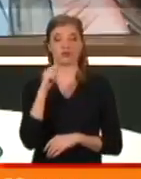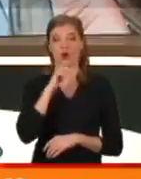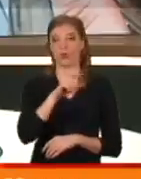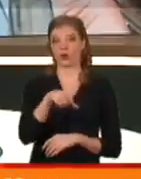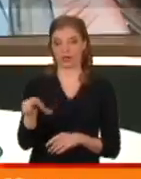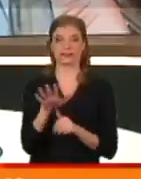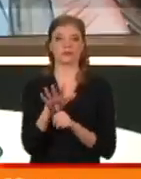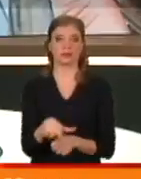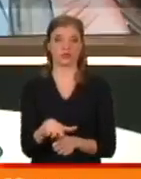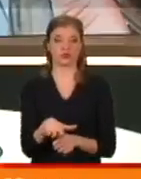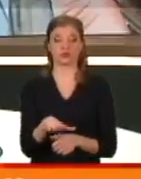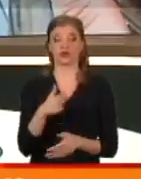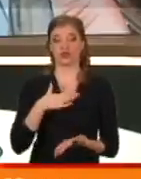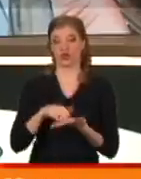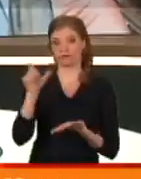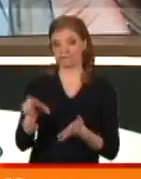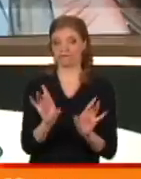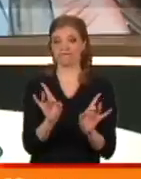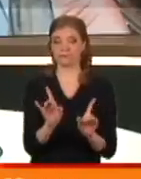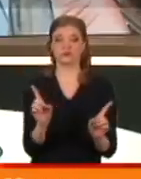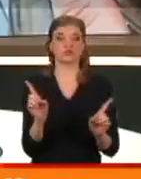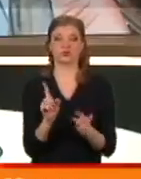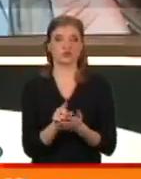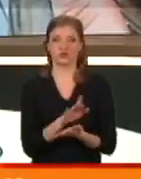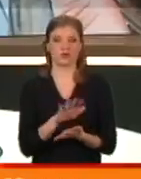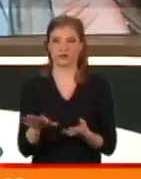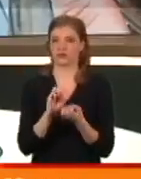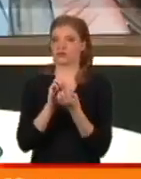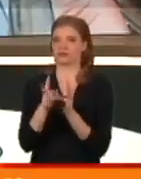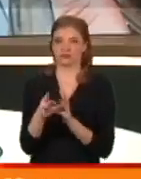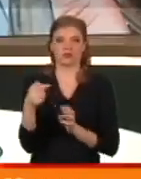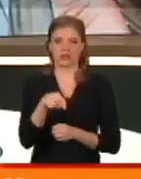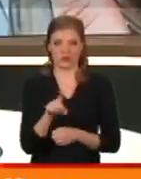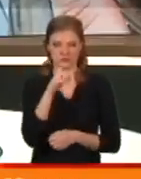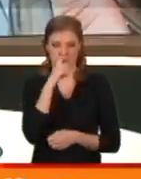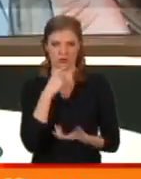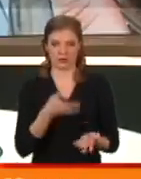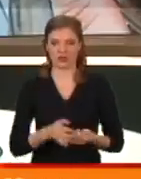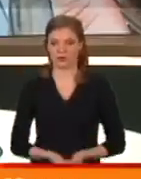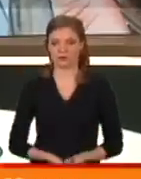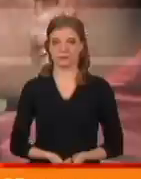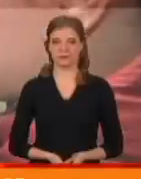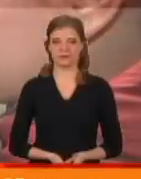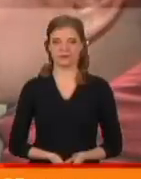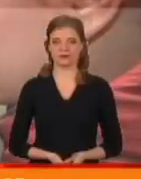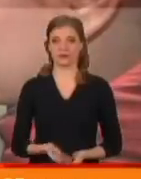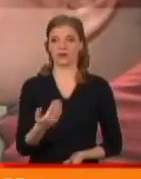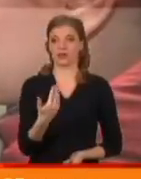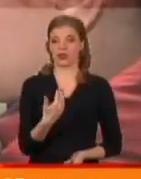українців принижують. Емма Антонюк розповість, що не обов'язково нищити те, чого не розумієш.